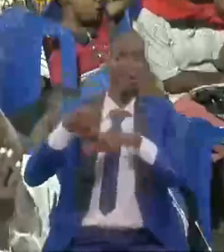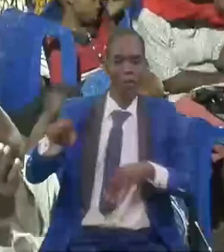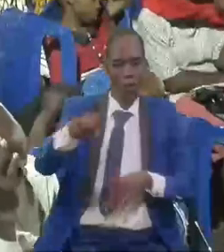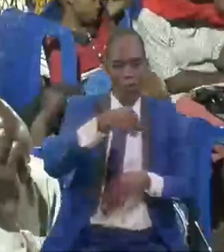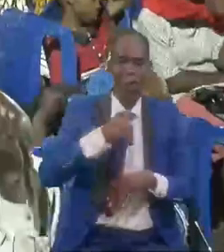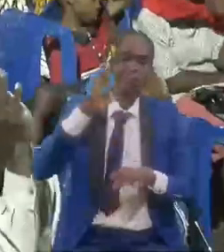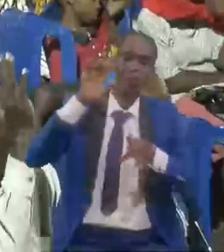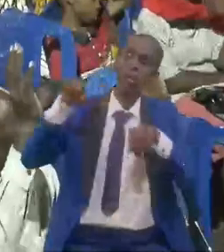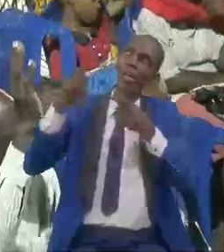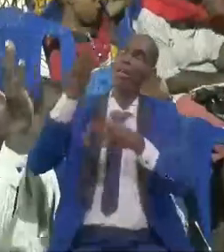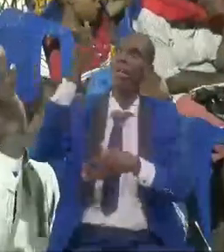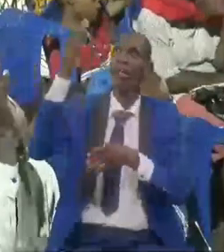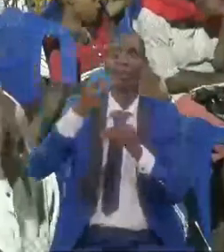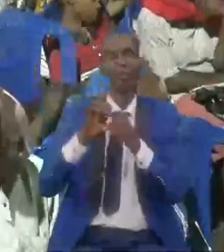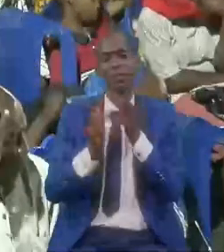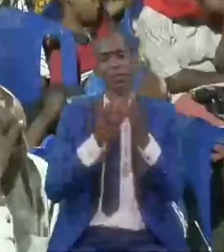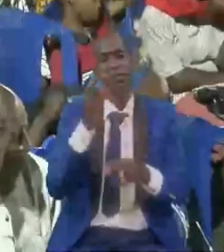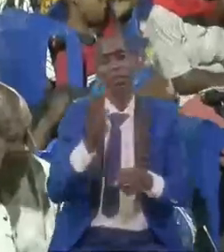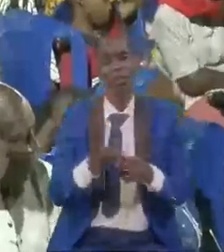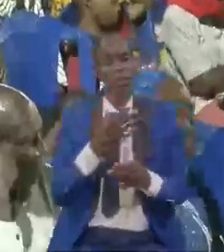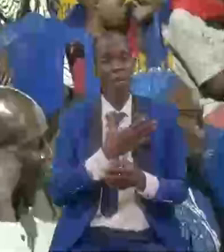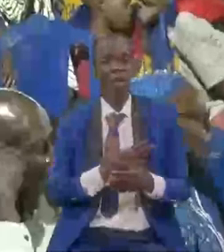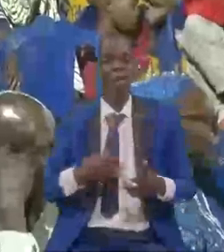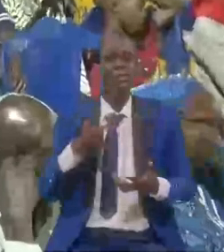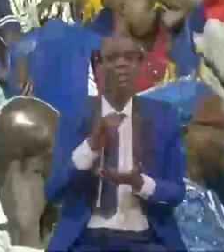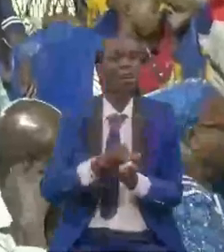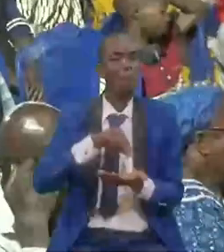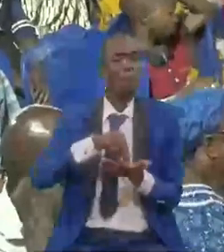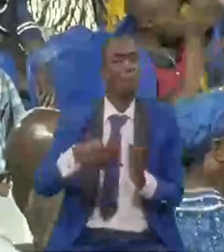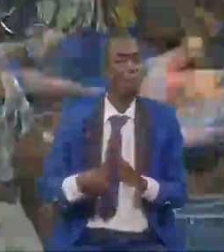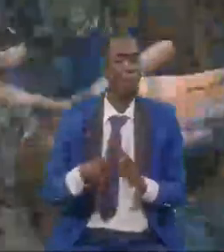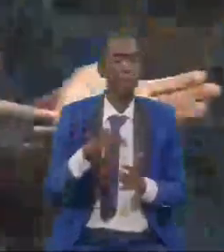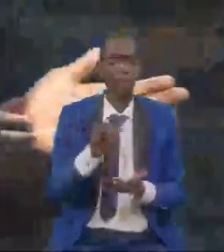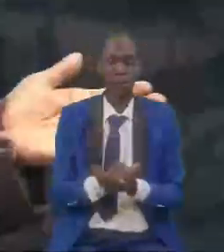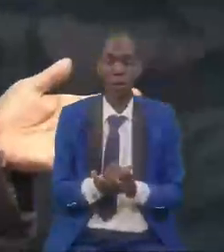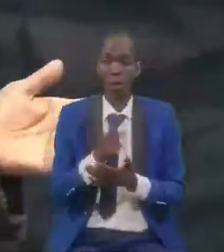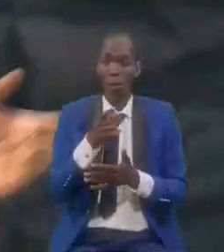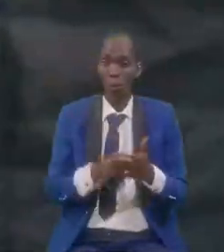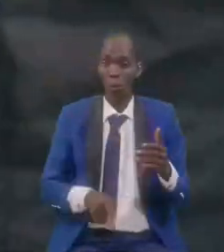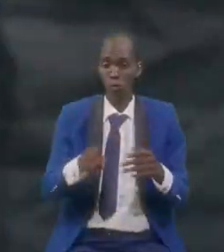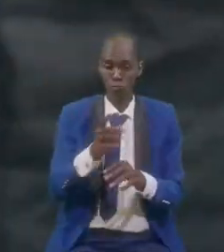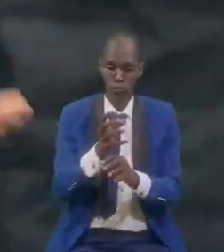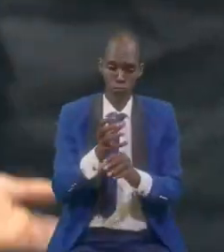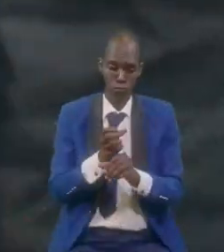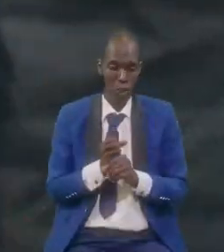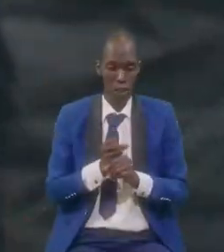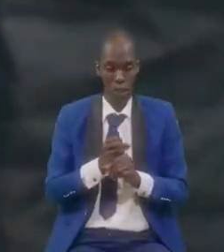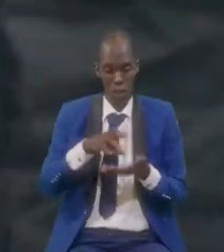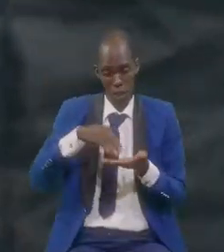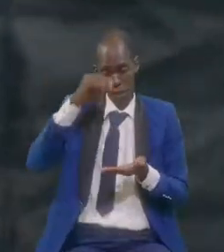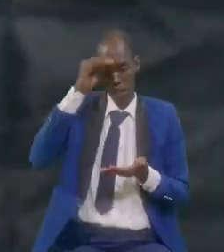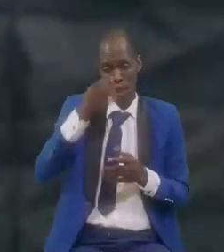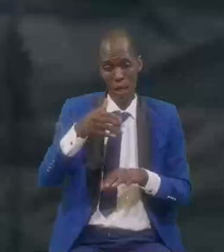va nous accueillir et tu iras. Cela veut dire que ce que tu reçois à la croisade, tu